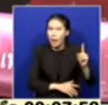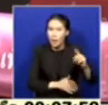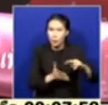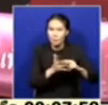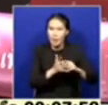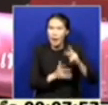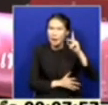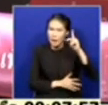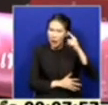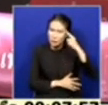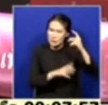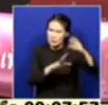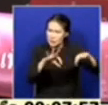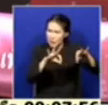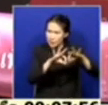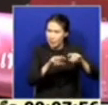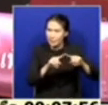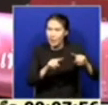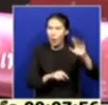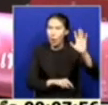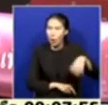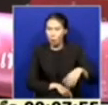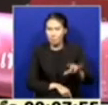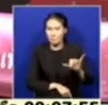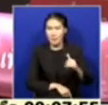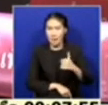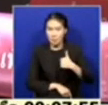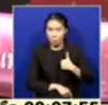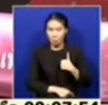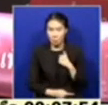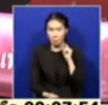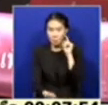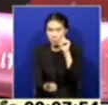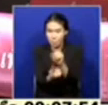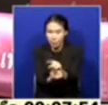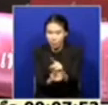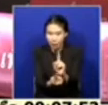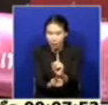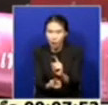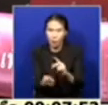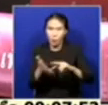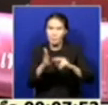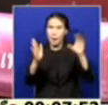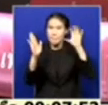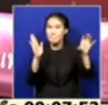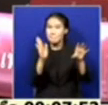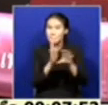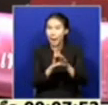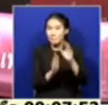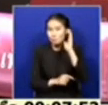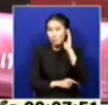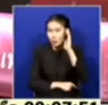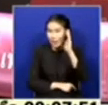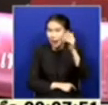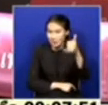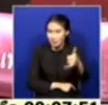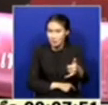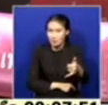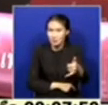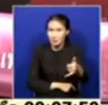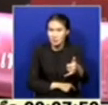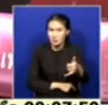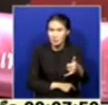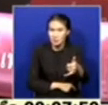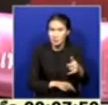าเหตุที่มันเกิดเหมือนท่านบอกว่าท่านฟังตามข่าวเราก็ฟังตามข่าวแต่ข่าวนั้นล่ะ